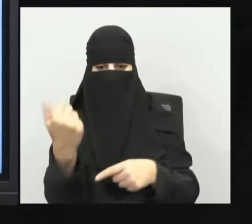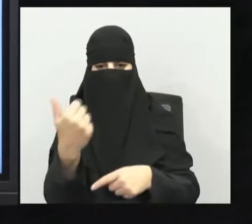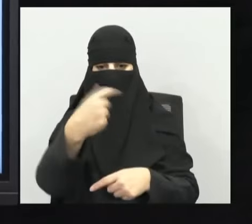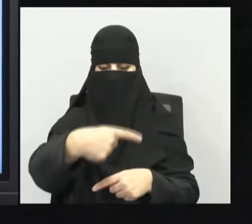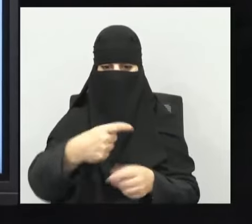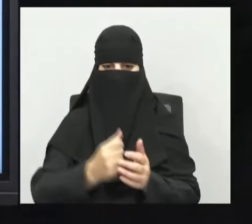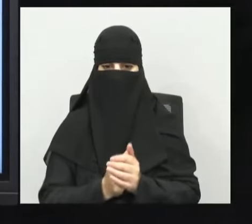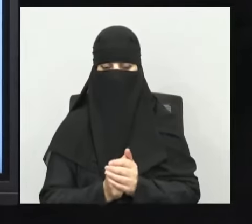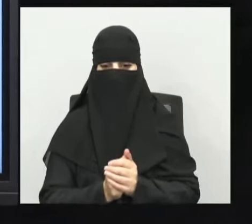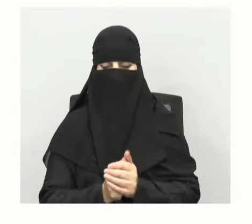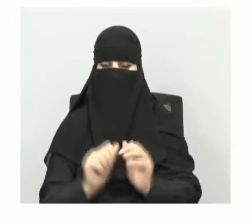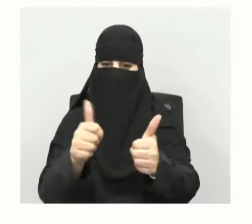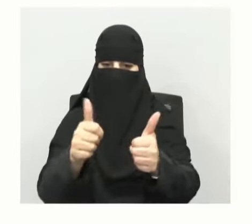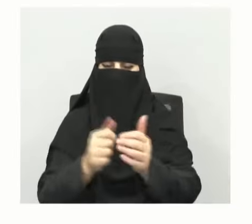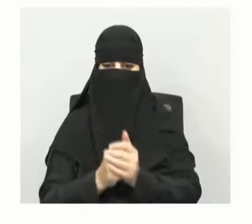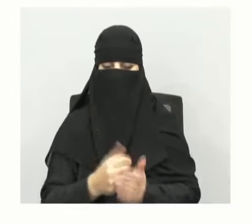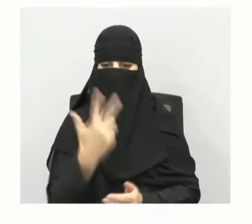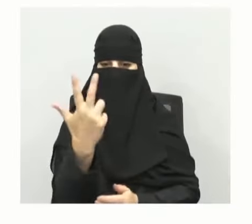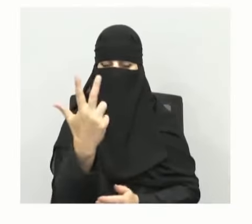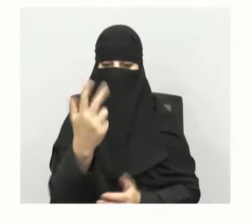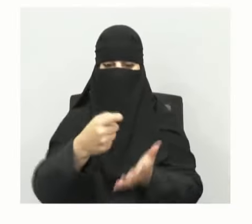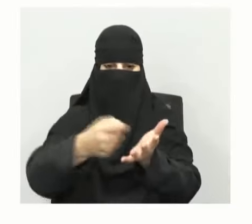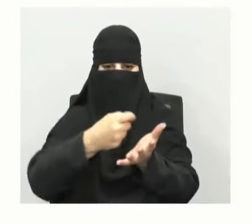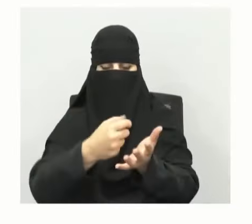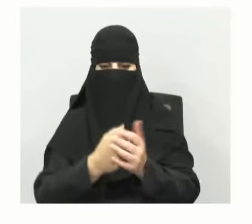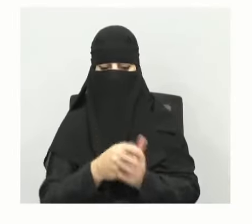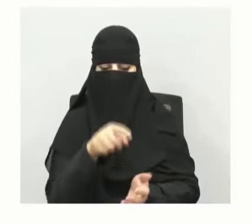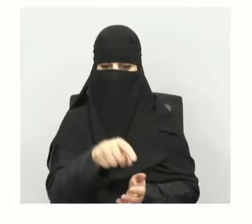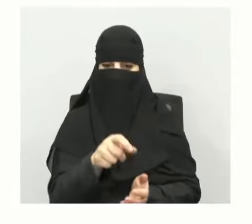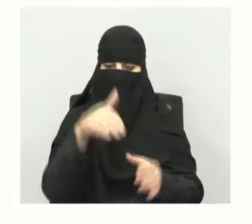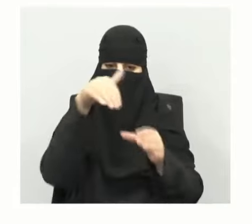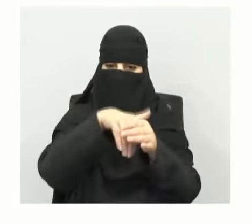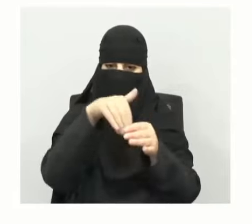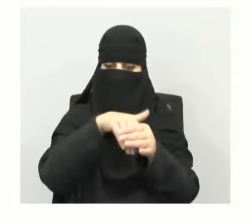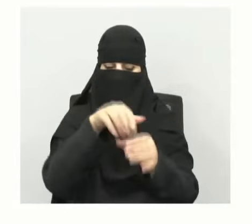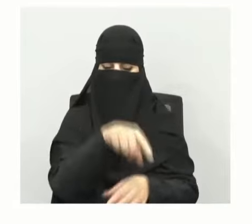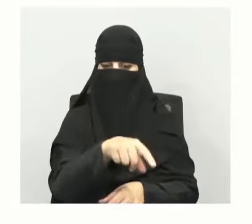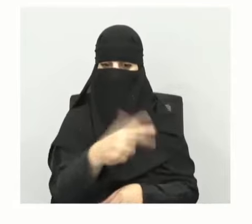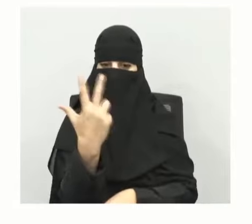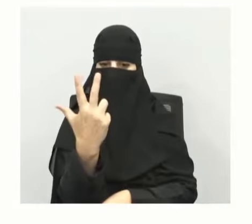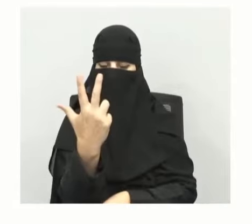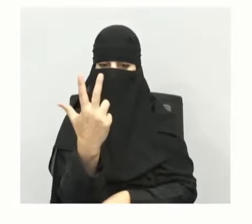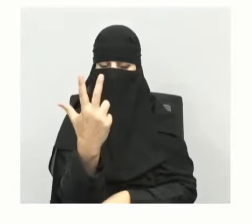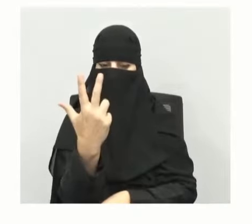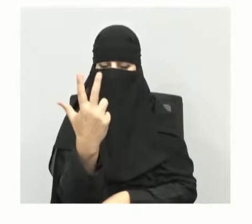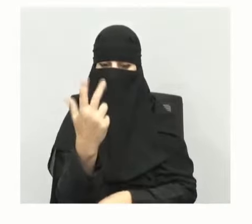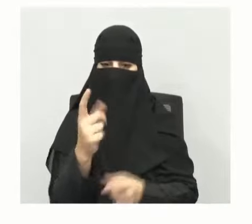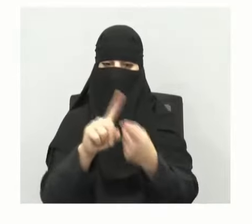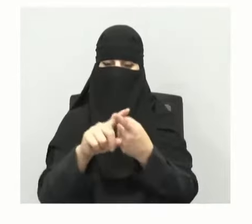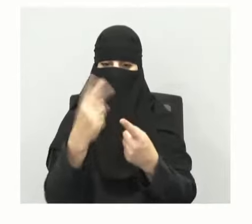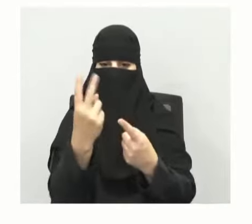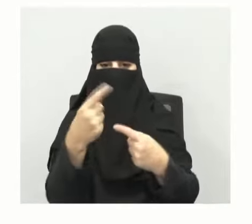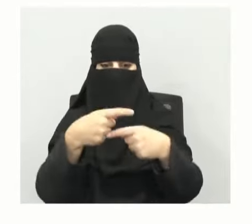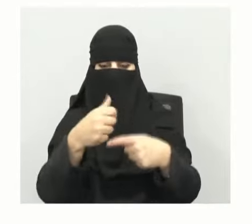عشر ابطال ثمانيه اذا اكتب في هذه المدخله هنا ثمانيه اذا ثمانيه ضرب